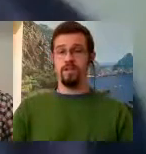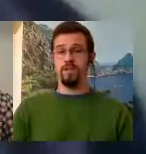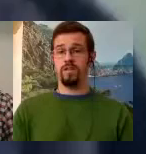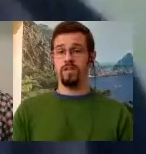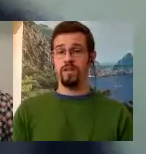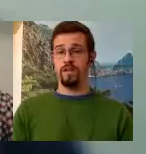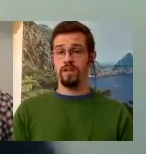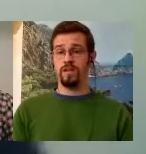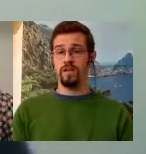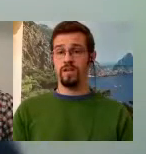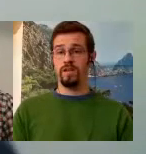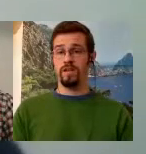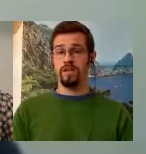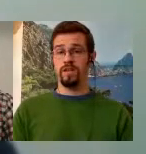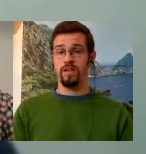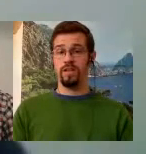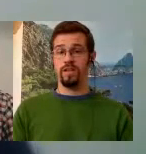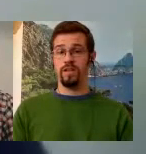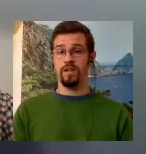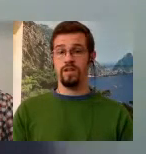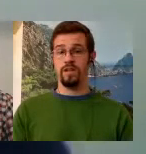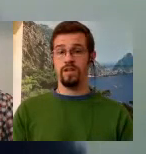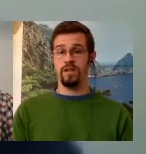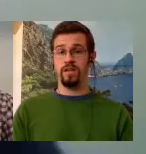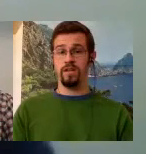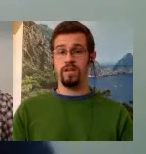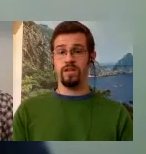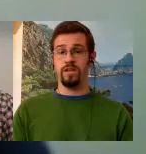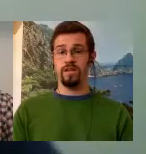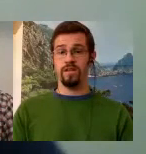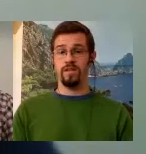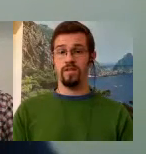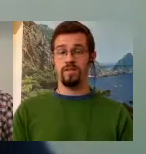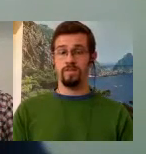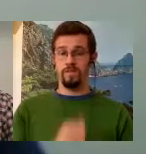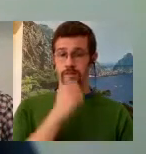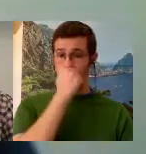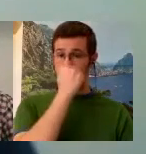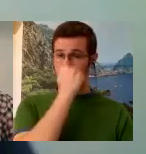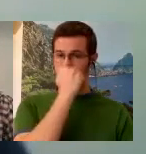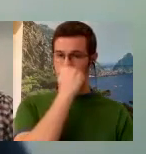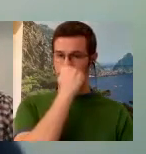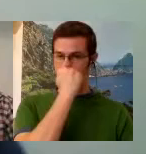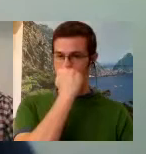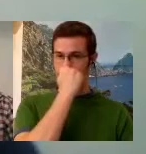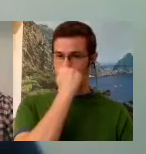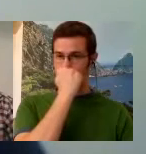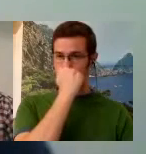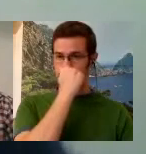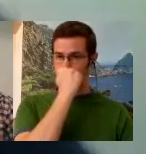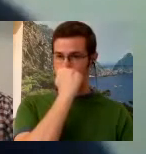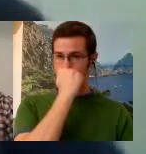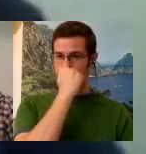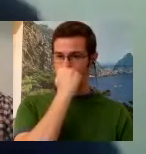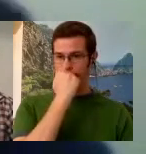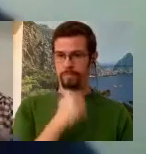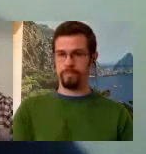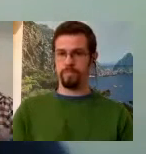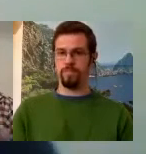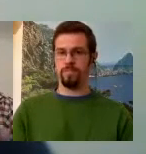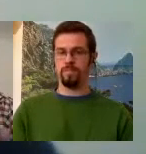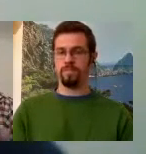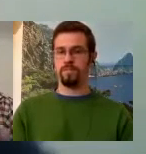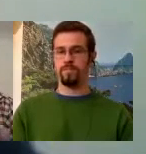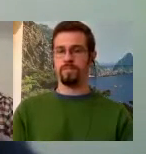كان في بحثي اخترت 5 أفراد 4 من مستوى سنة خامسة وطفلة من